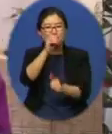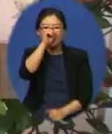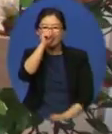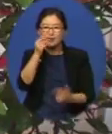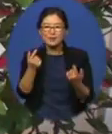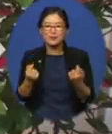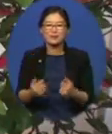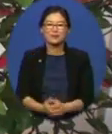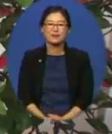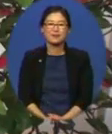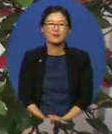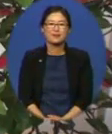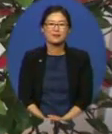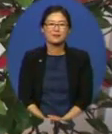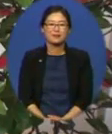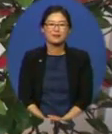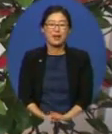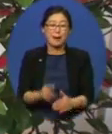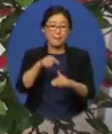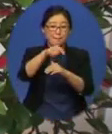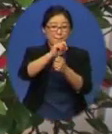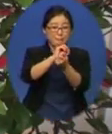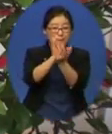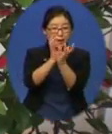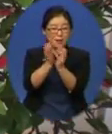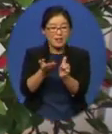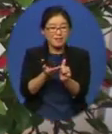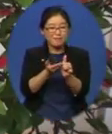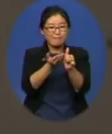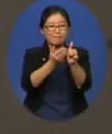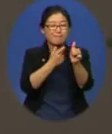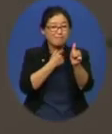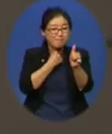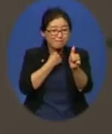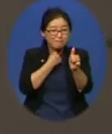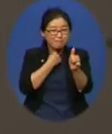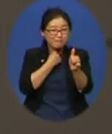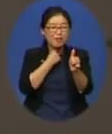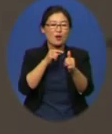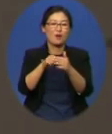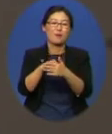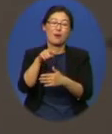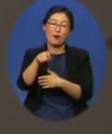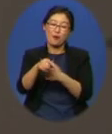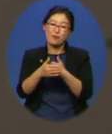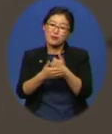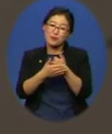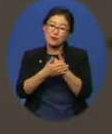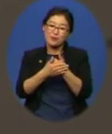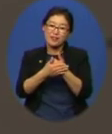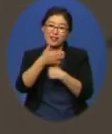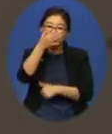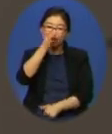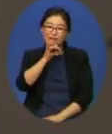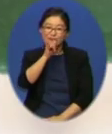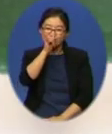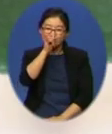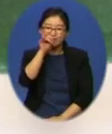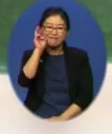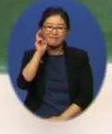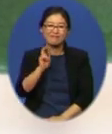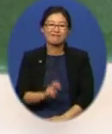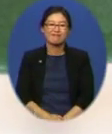싶습니다. 야생화를 키워보고 싶다는 분들이 계신다면 도움이 되었겠지요.